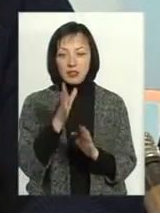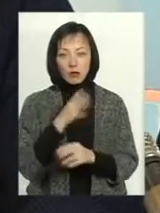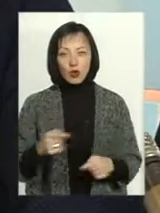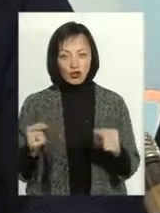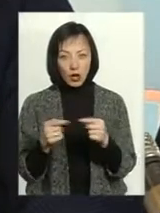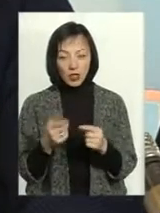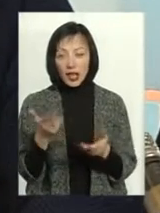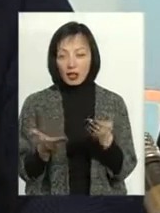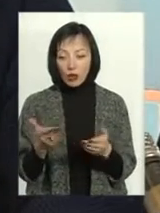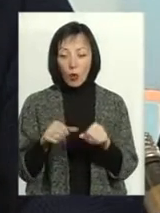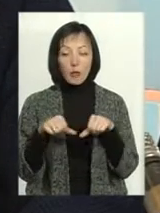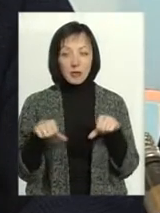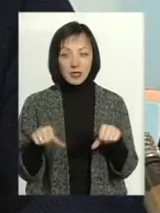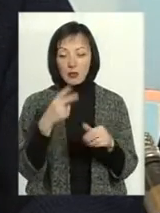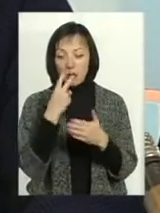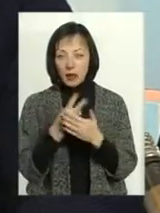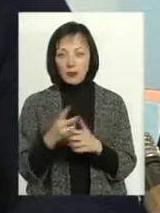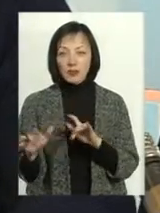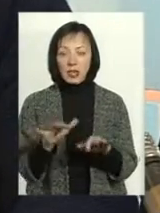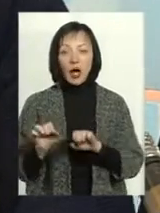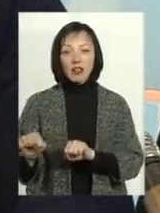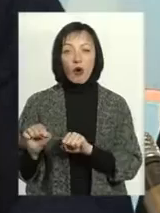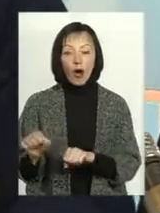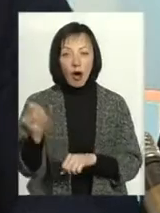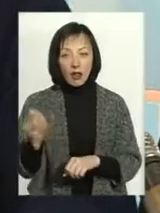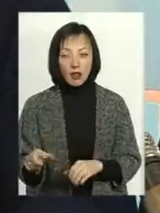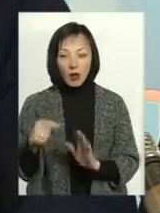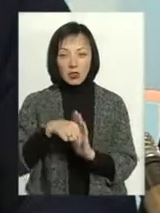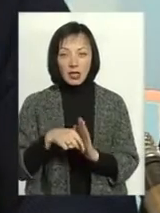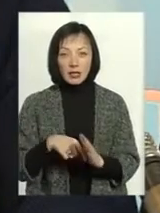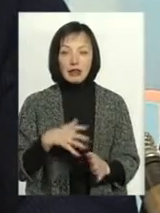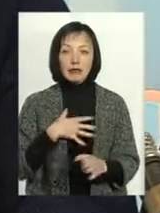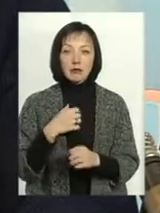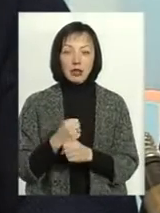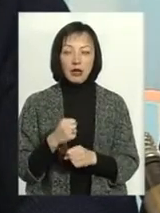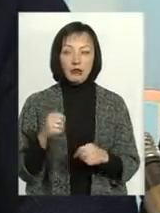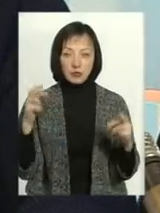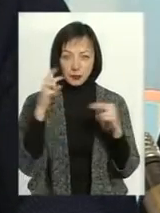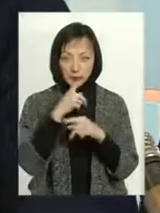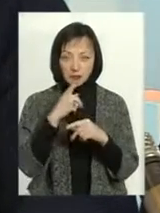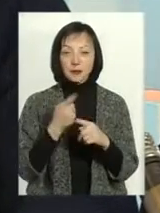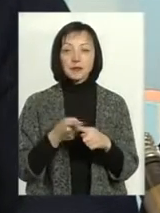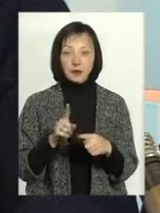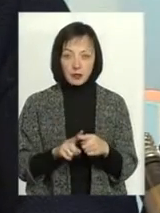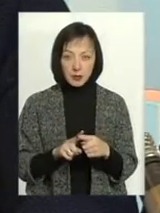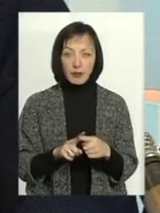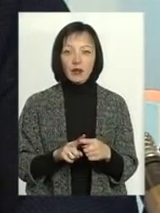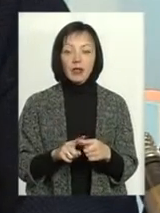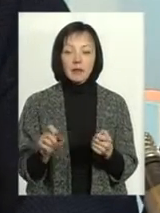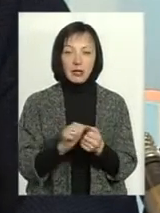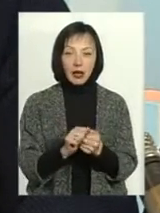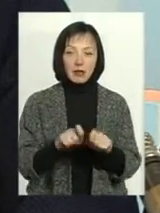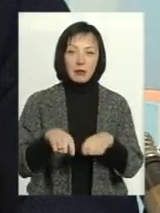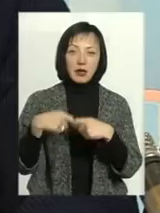своєчасно. Якщо ж комісія вбачає в діях адвоката ознаки дисциплінарного проступку, тоді вона ці матеріали